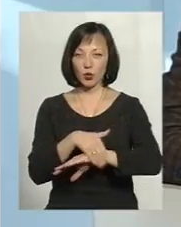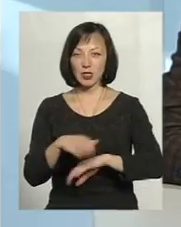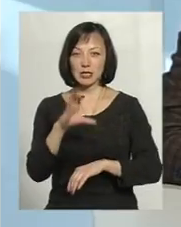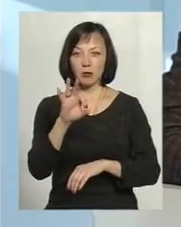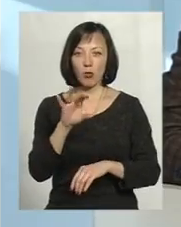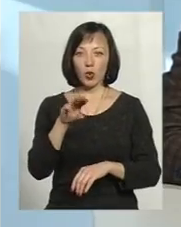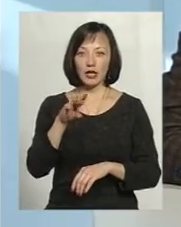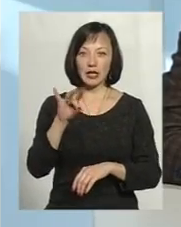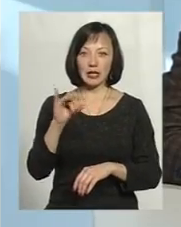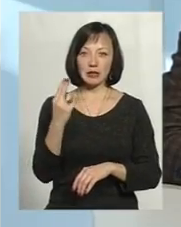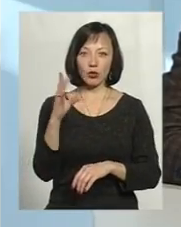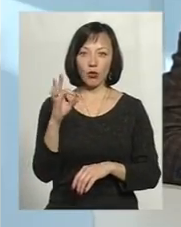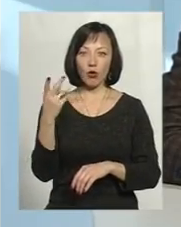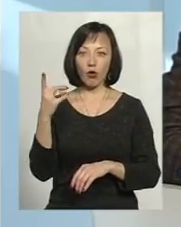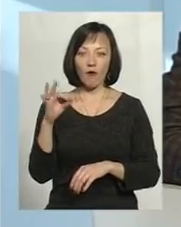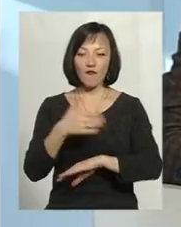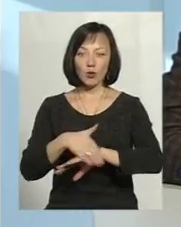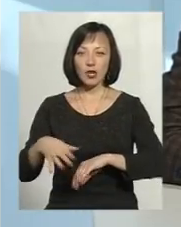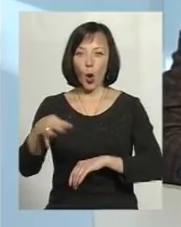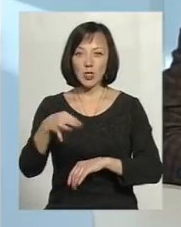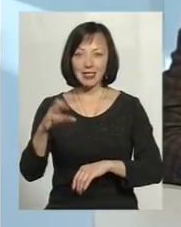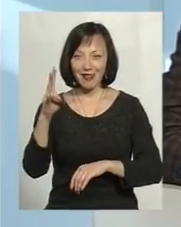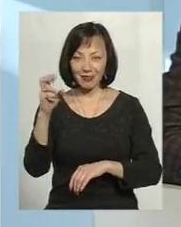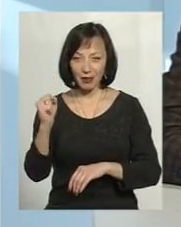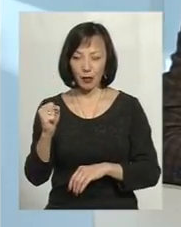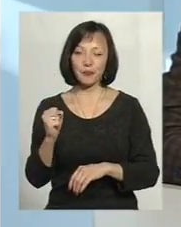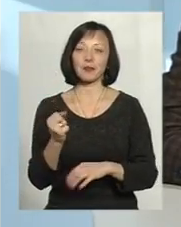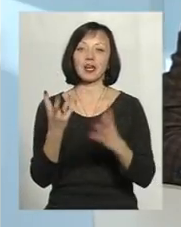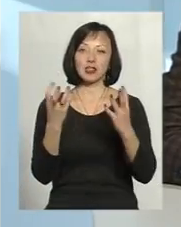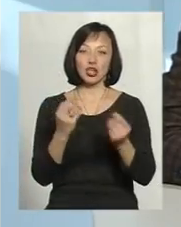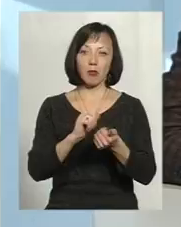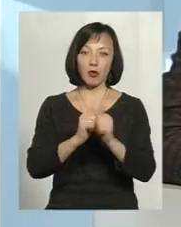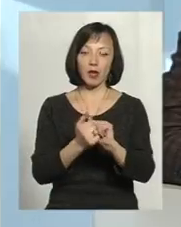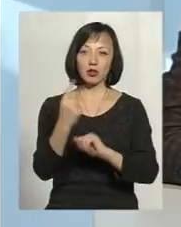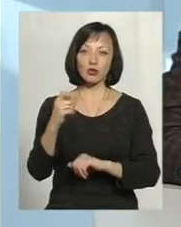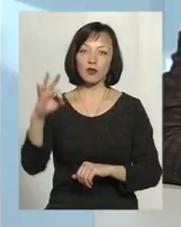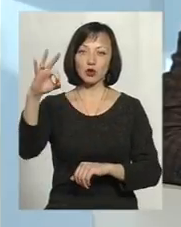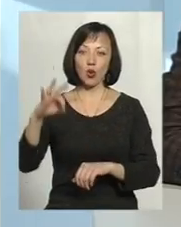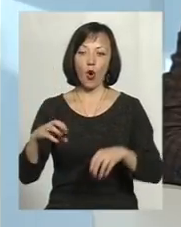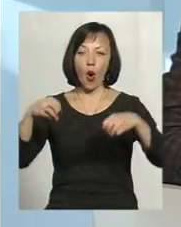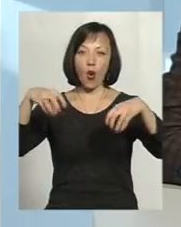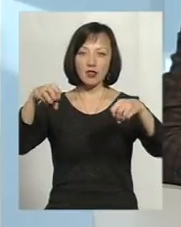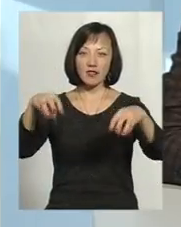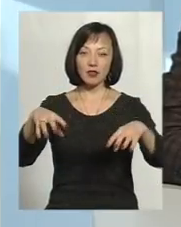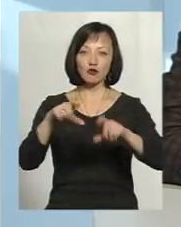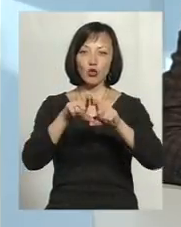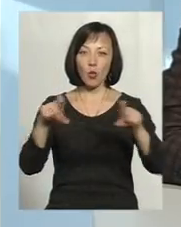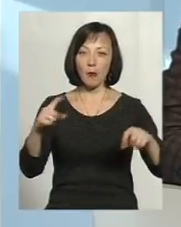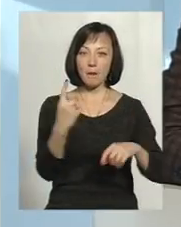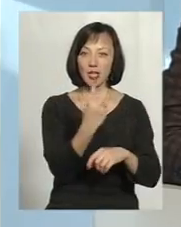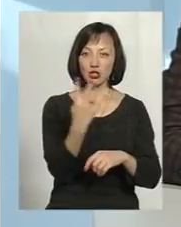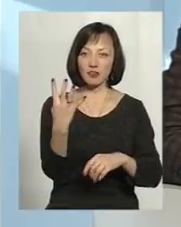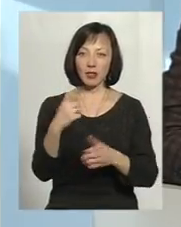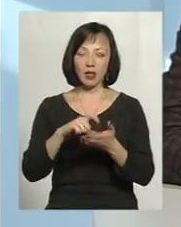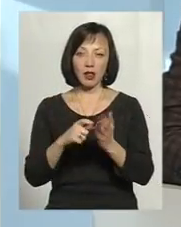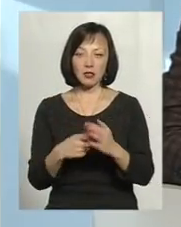вулиця Озерна, де світлодіодні, де LED-освітлення. Крім того, ми, до речі, поміняли 100% освітлення в школах в перших-четвертих класах. Тут теж